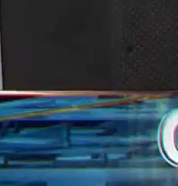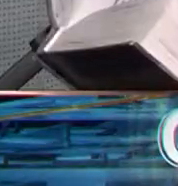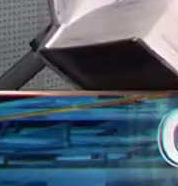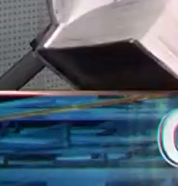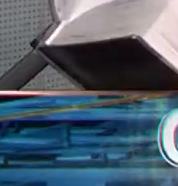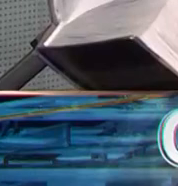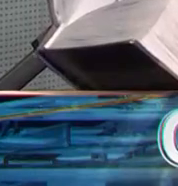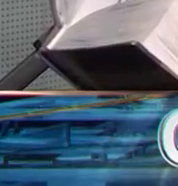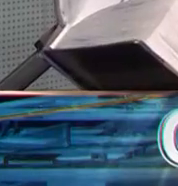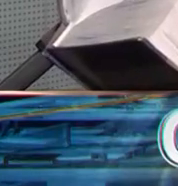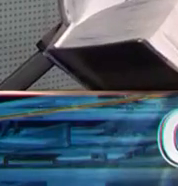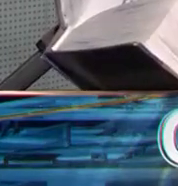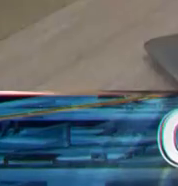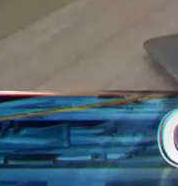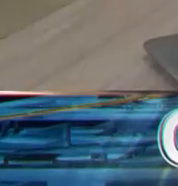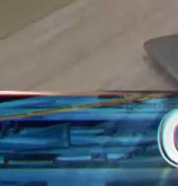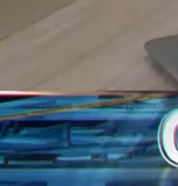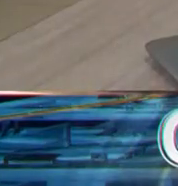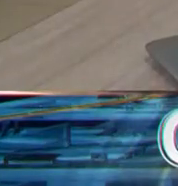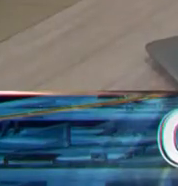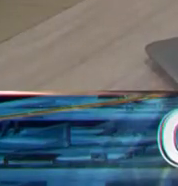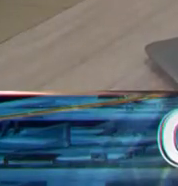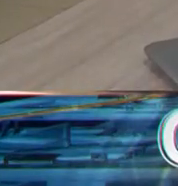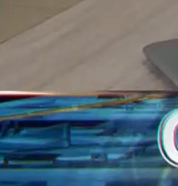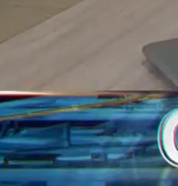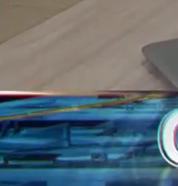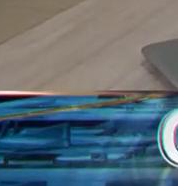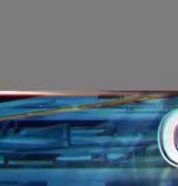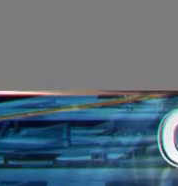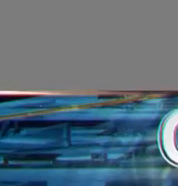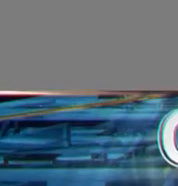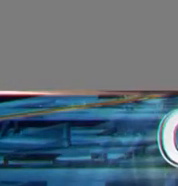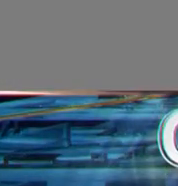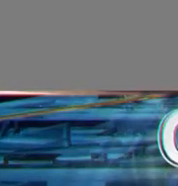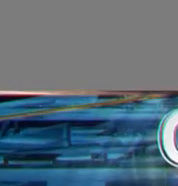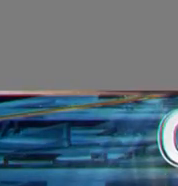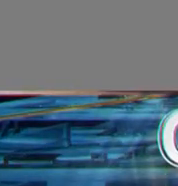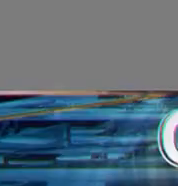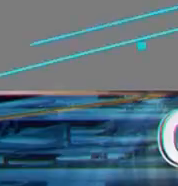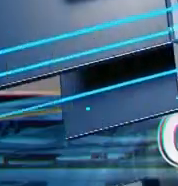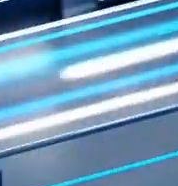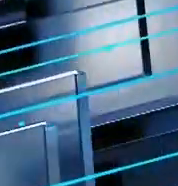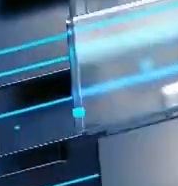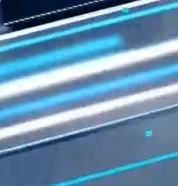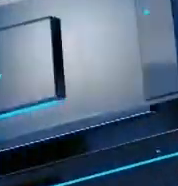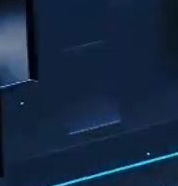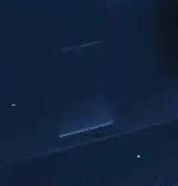«Тысяча и одна сказка». Впервые в регионе запускается оригинальное творческое состязание.